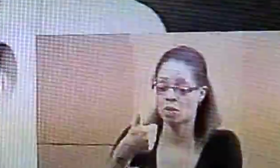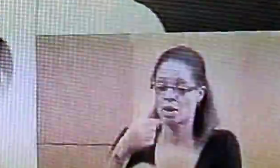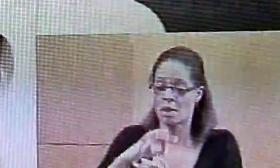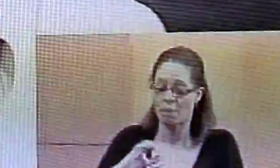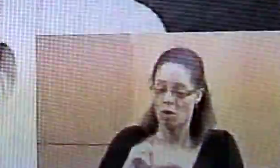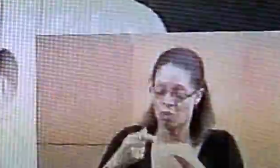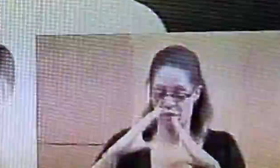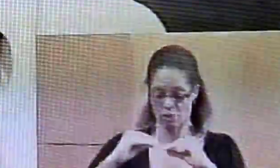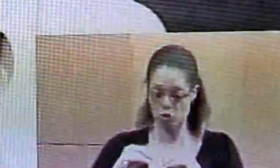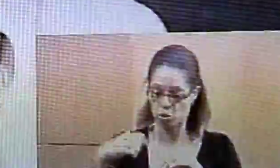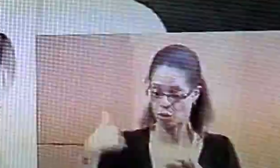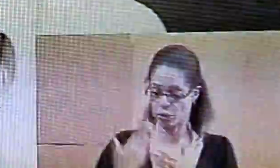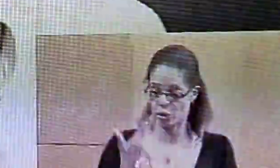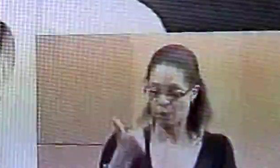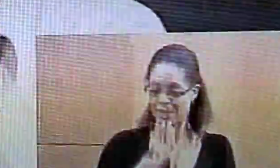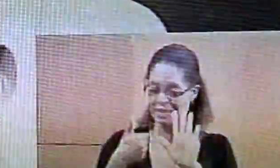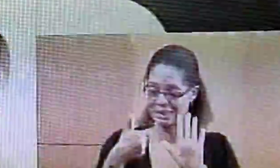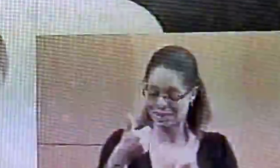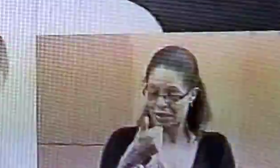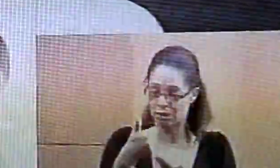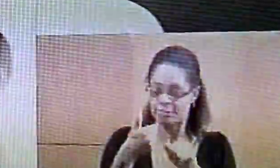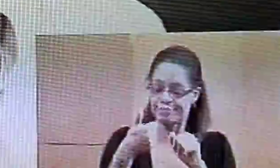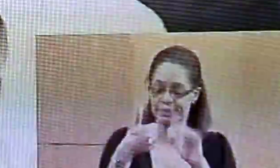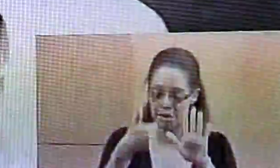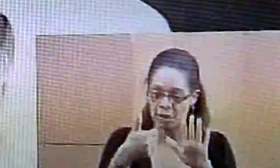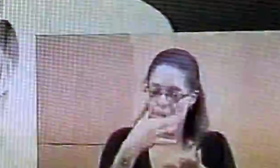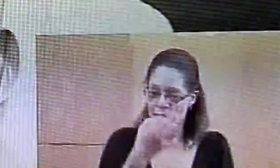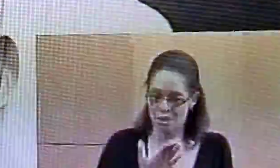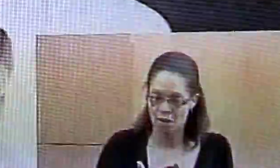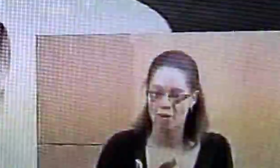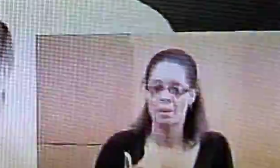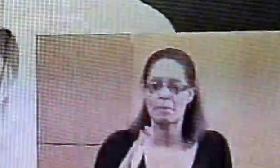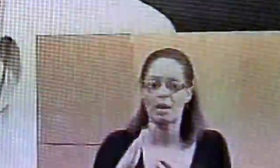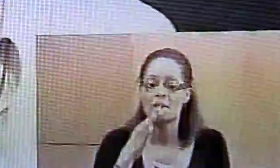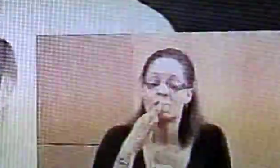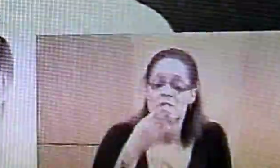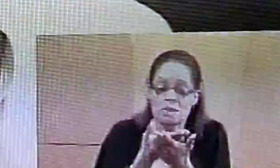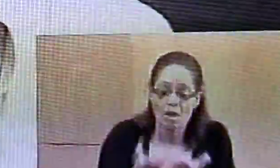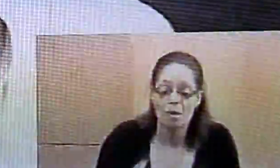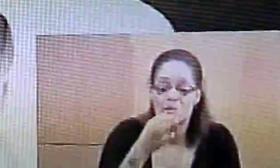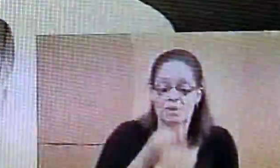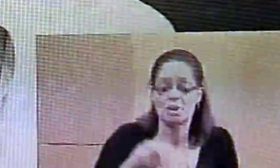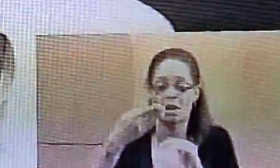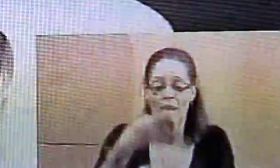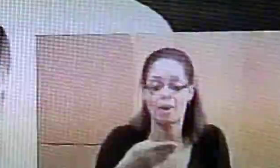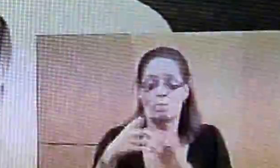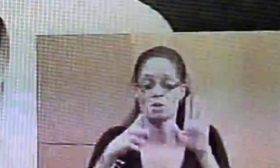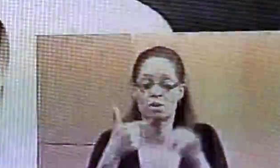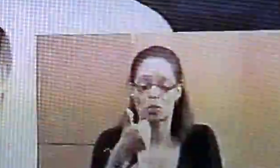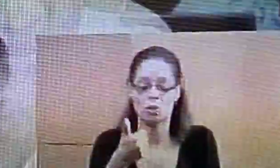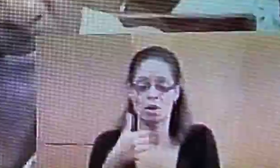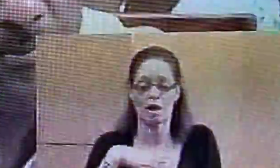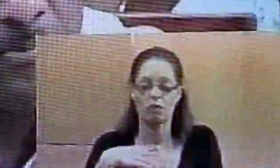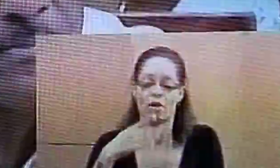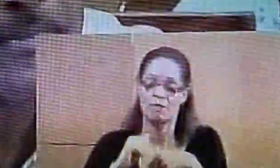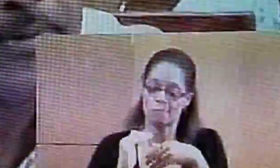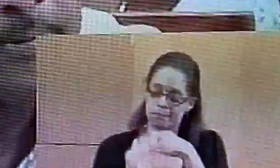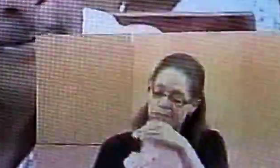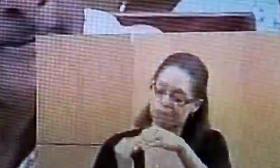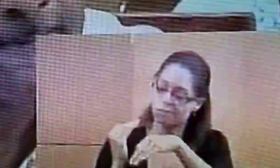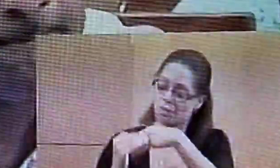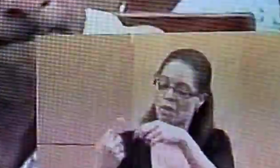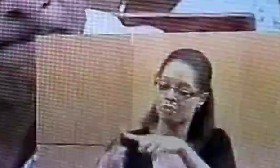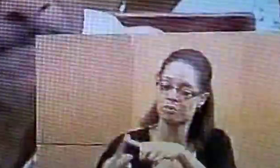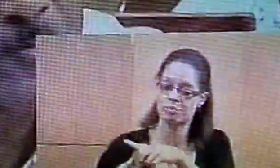s'impose pas depuis 2006. Mais je dis tout simplement que cette M71 s'est constituée progressivement et que ce